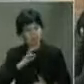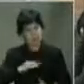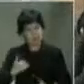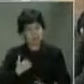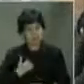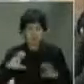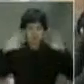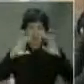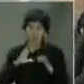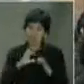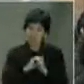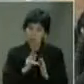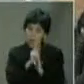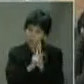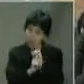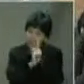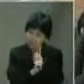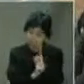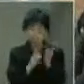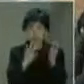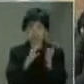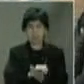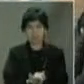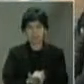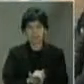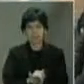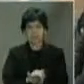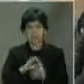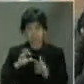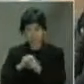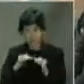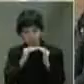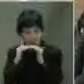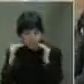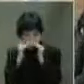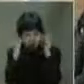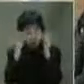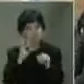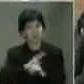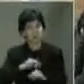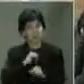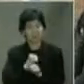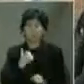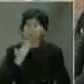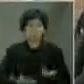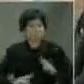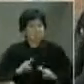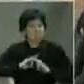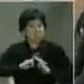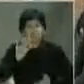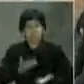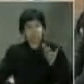ไม่เคยยึดหลักนิติรัฐไม่เคยยึดหลักนิติธรรมทำอะไรตามอำเภอน้ำใ